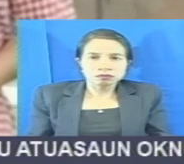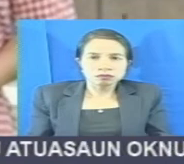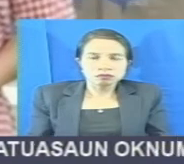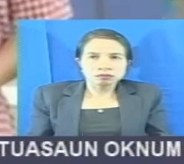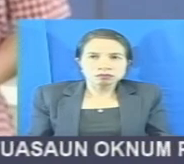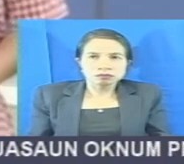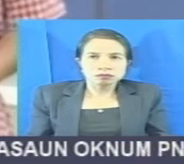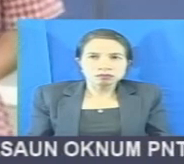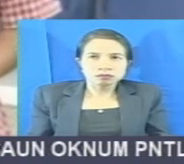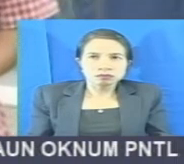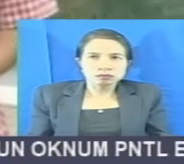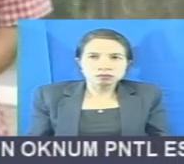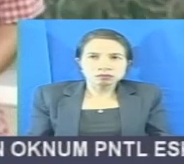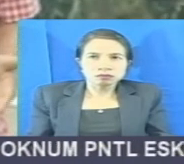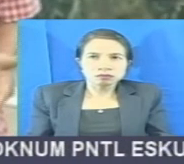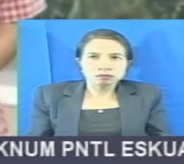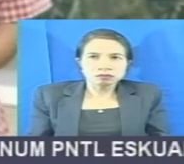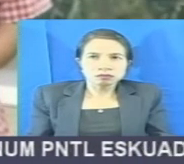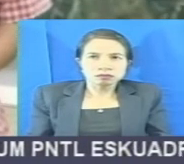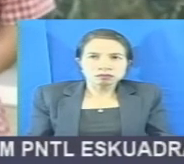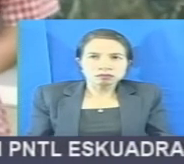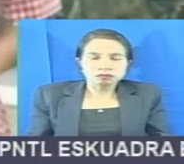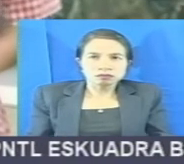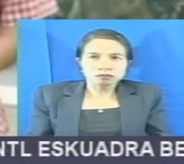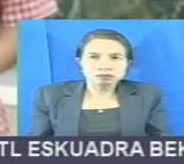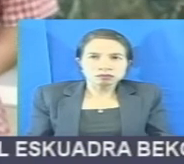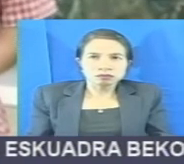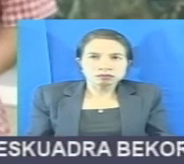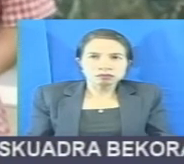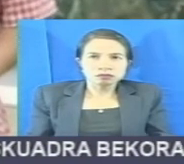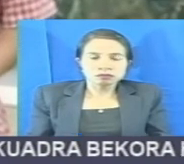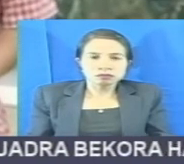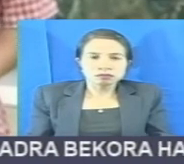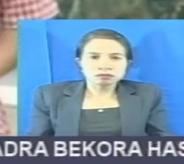meteorologia geofisika Timor Leste niang. Tirmai hau entrega hikas bai iha studio sentral.